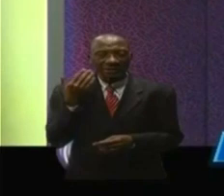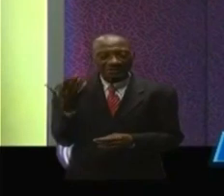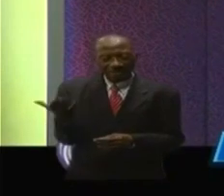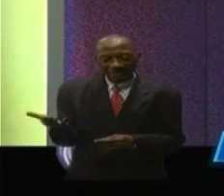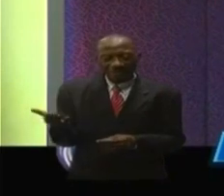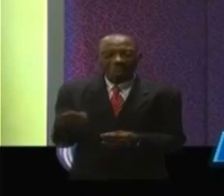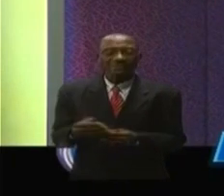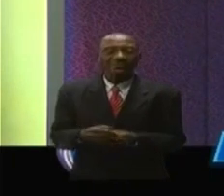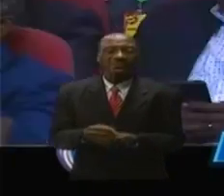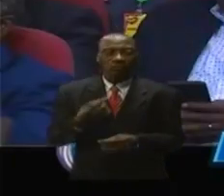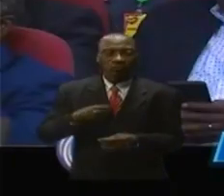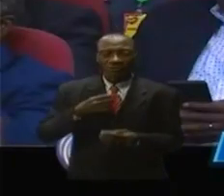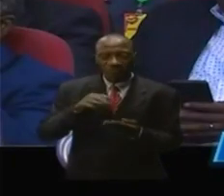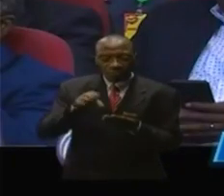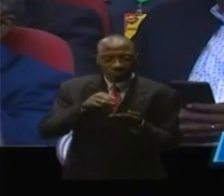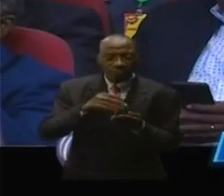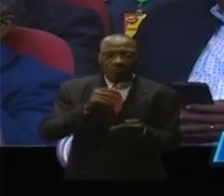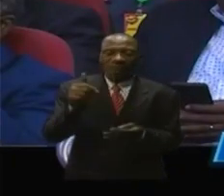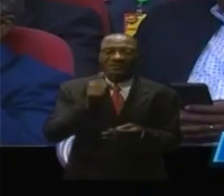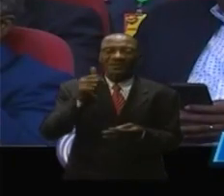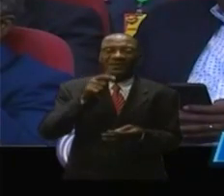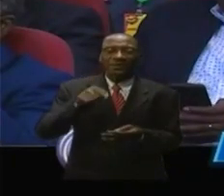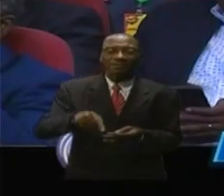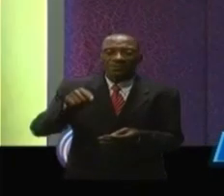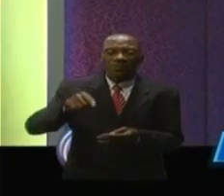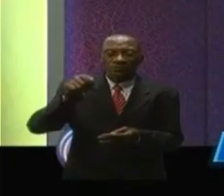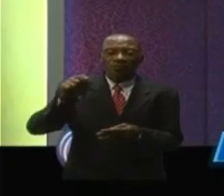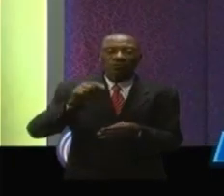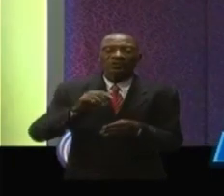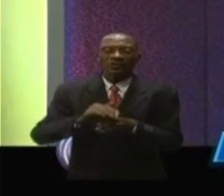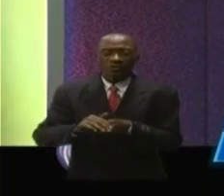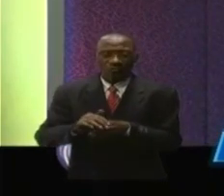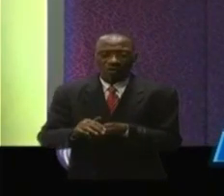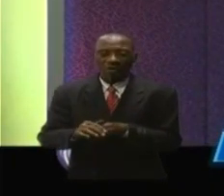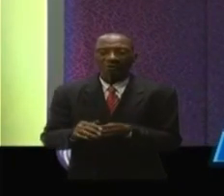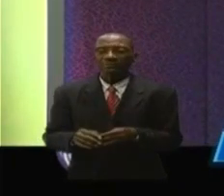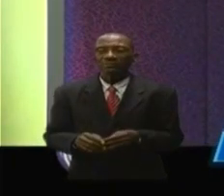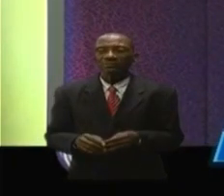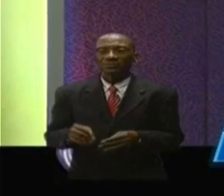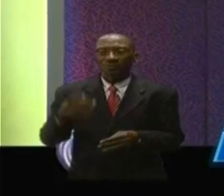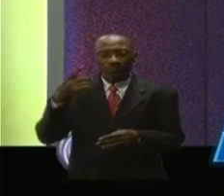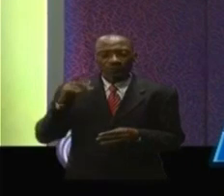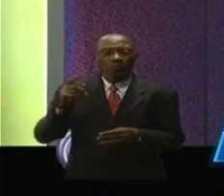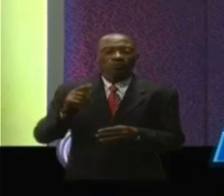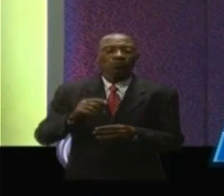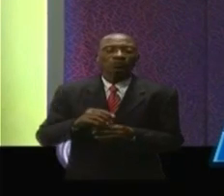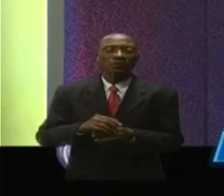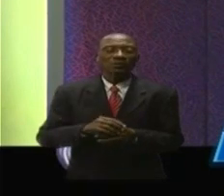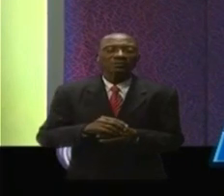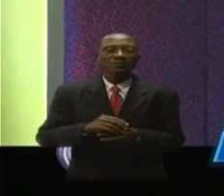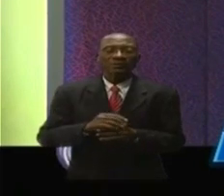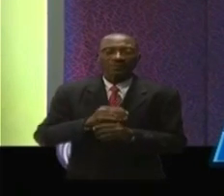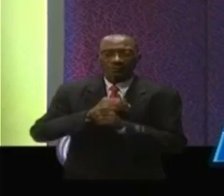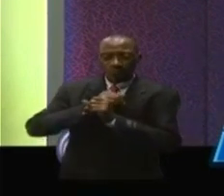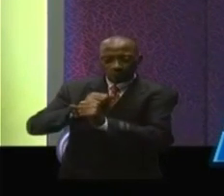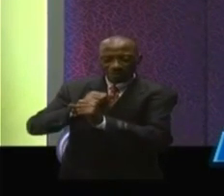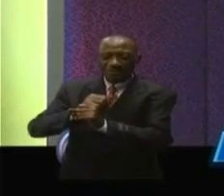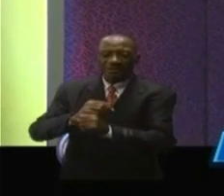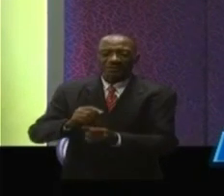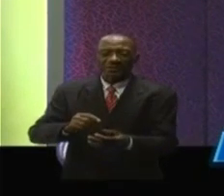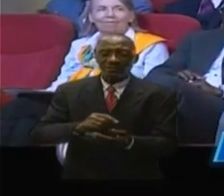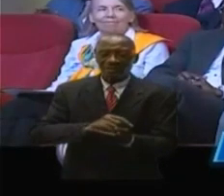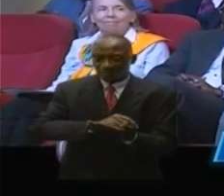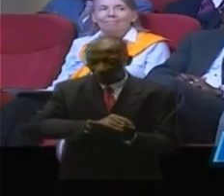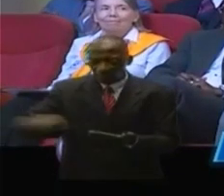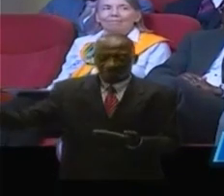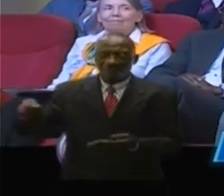dollars. Aussi, Africa CDC a décidé d'octroyer à la RDC les 21 millions de dollars qui manquaient pour couvrir le